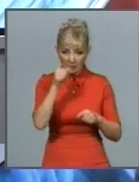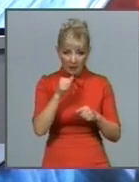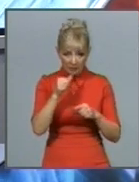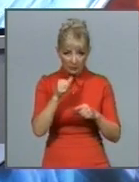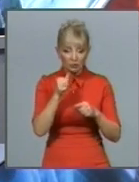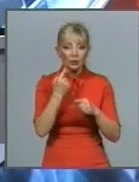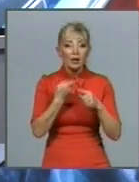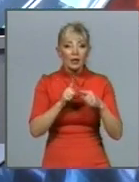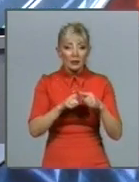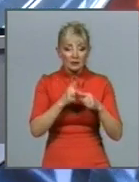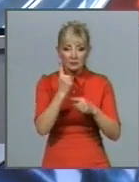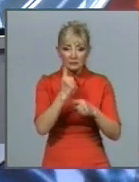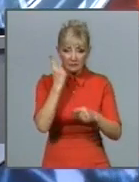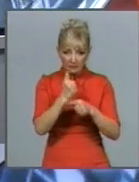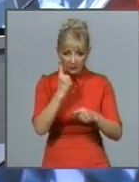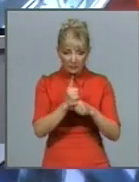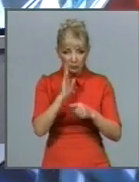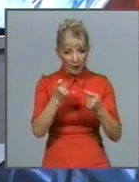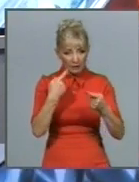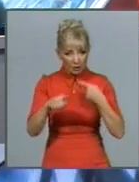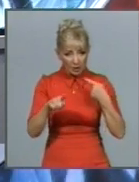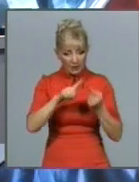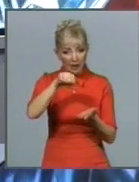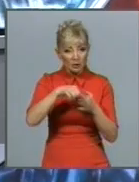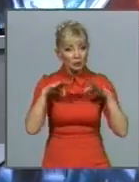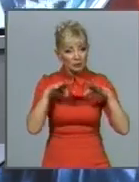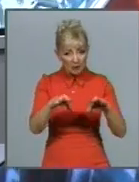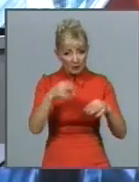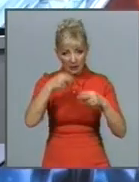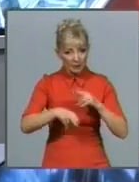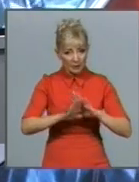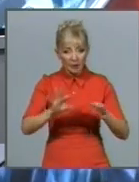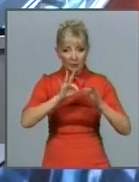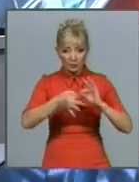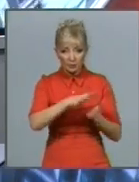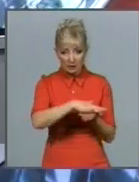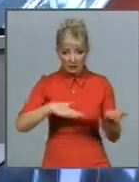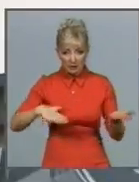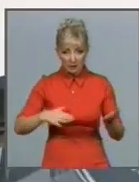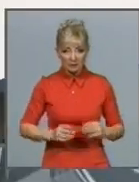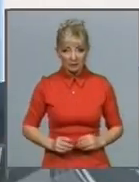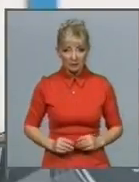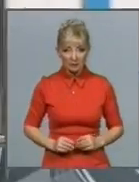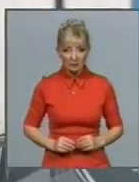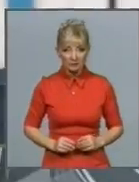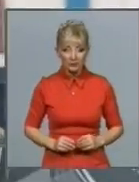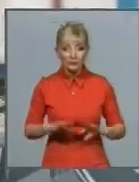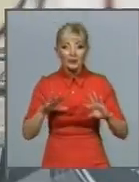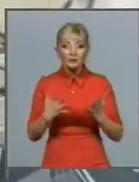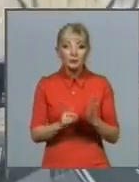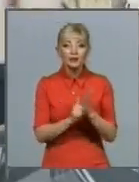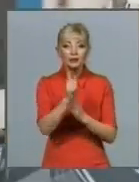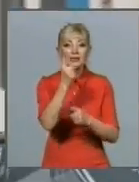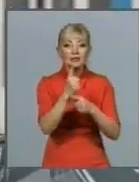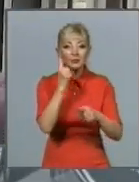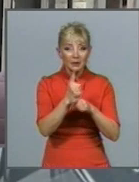від весняного, хоча б тим, що рух громадського транспорту не зупинятимуть. Подробиці далі. У разі введення локдауну